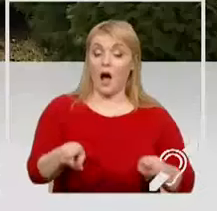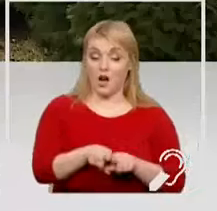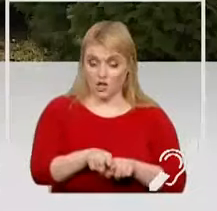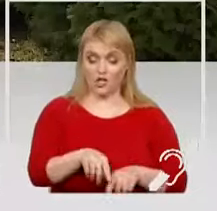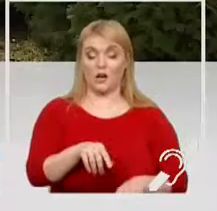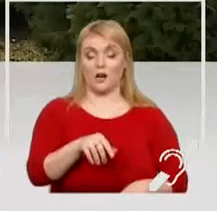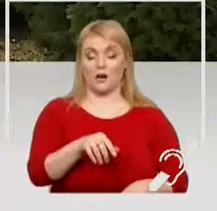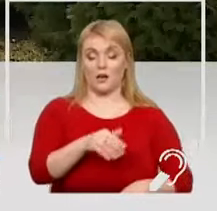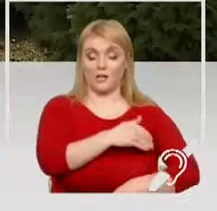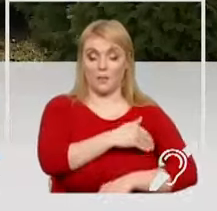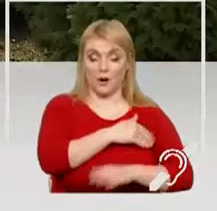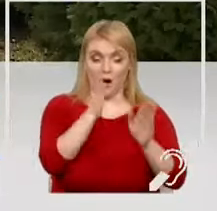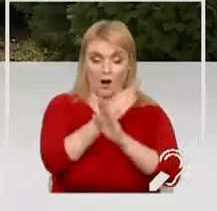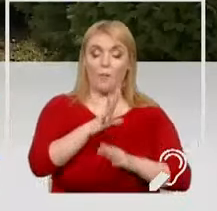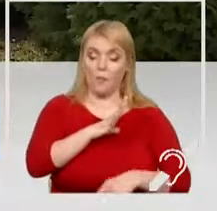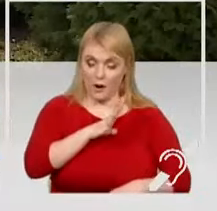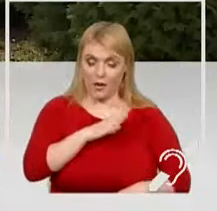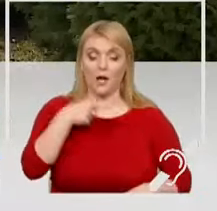mai întâlnit, de exemplu, în anul